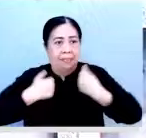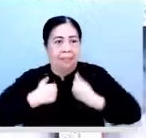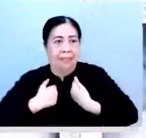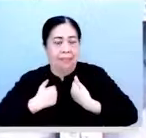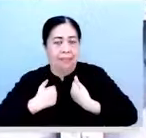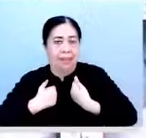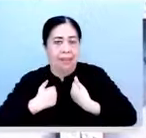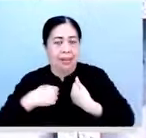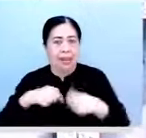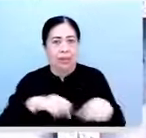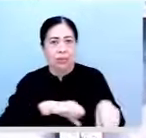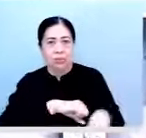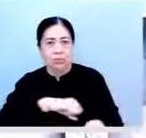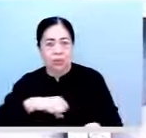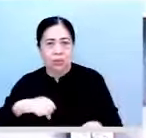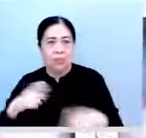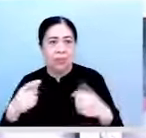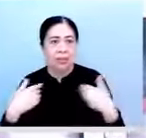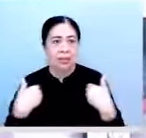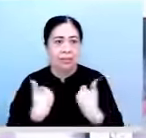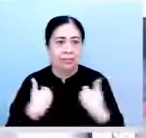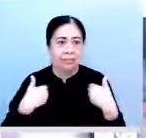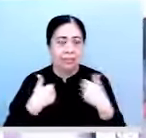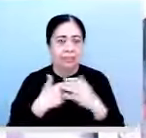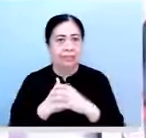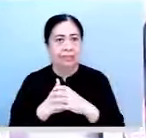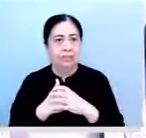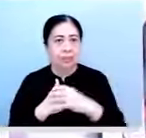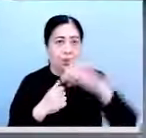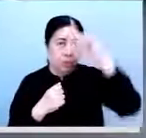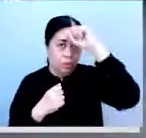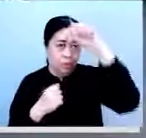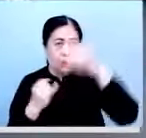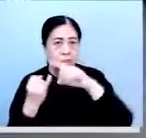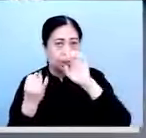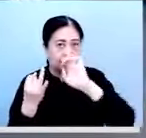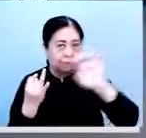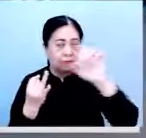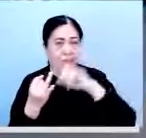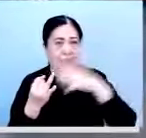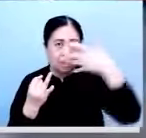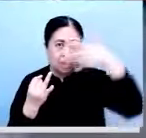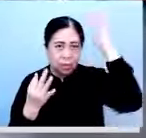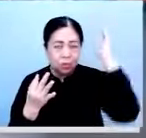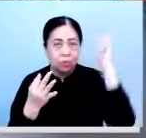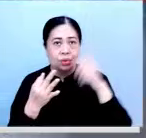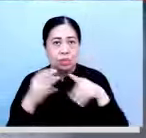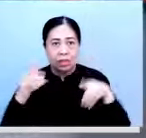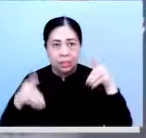ang mga animals natin is unicorn, elephant, lion, dinosaur,